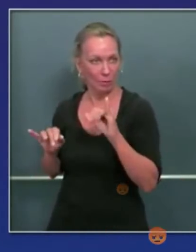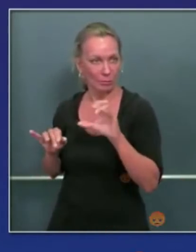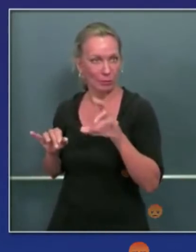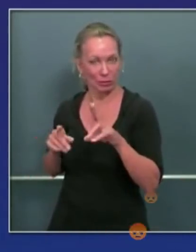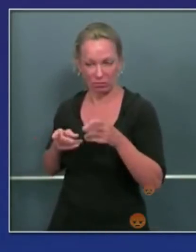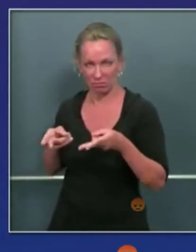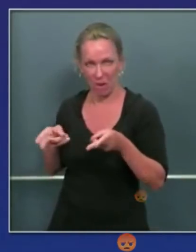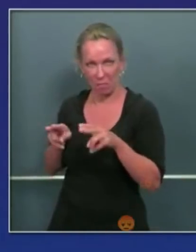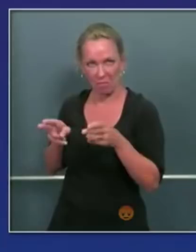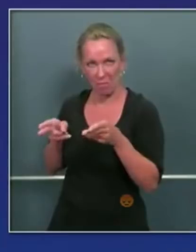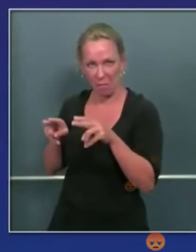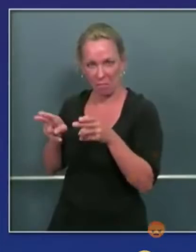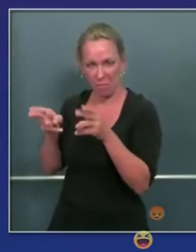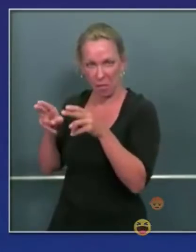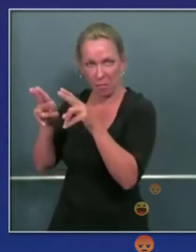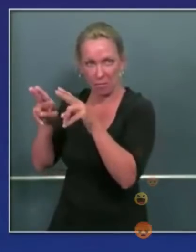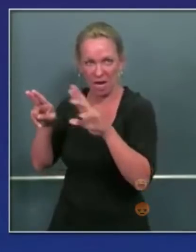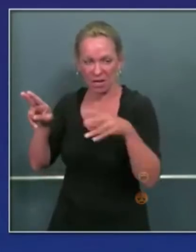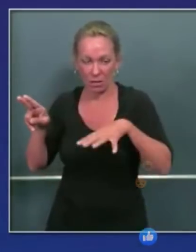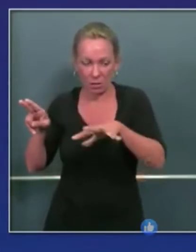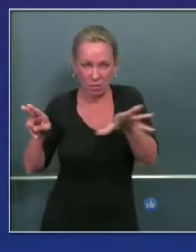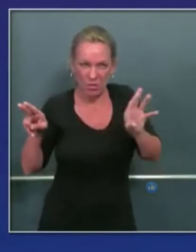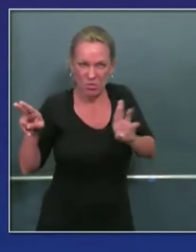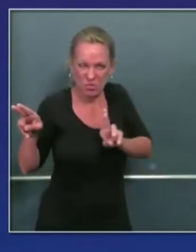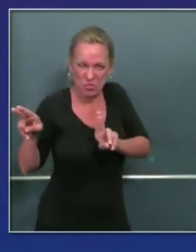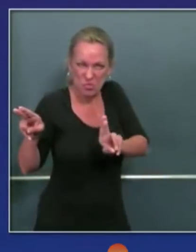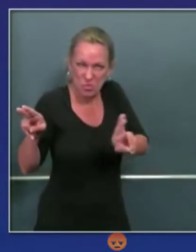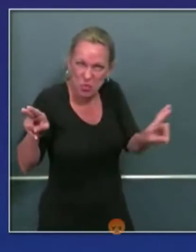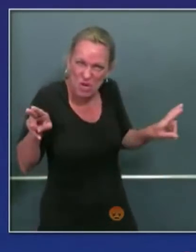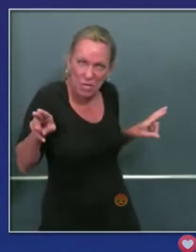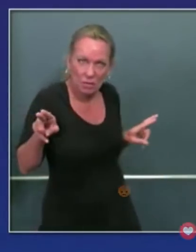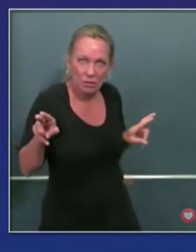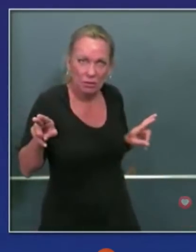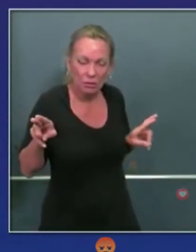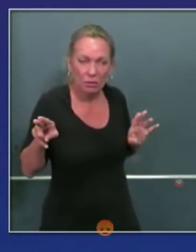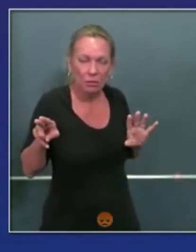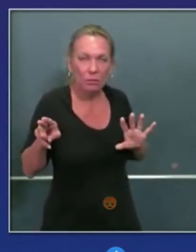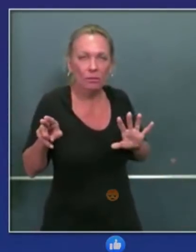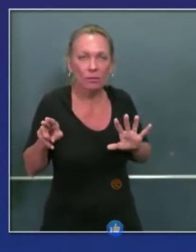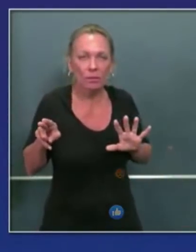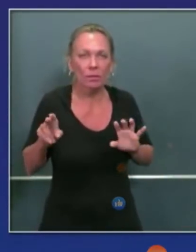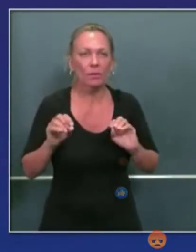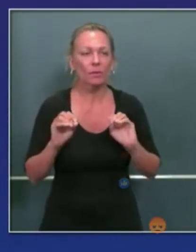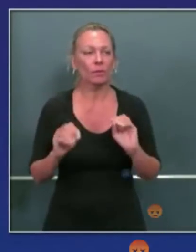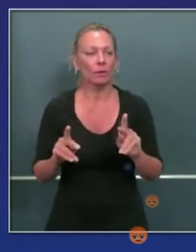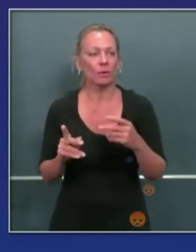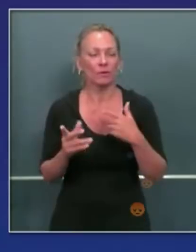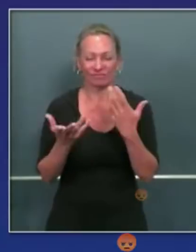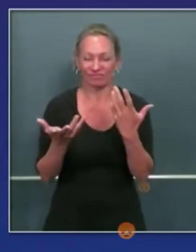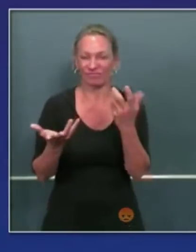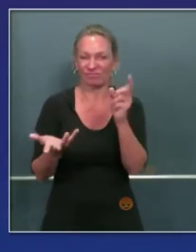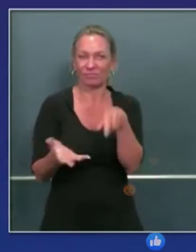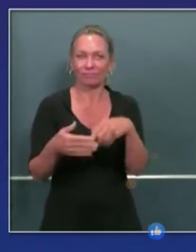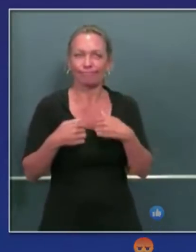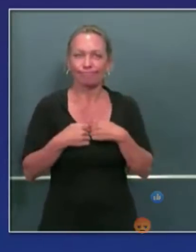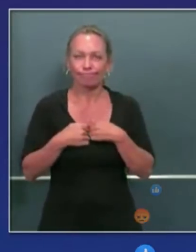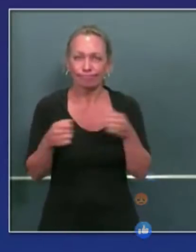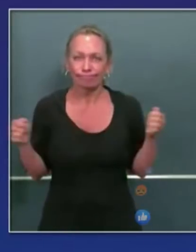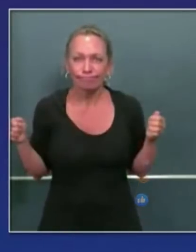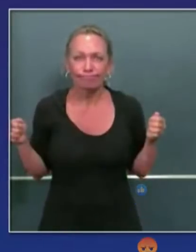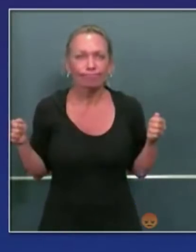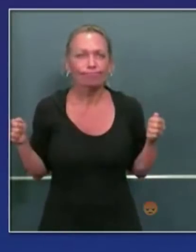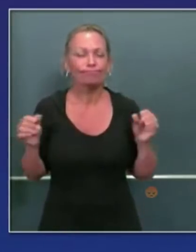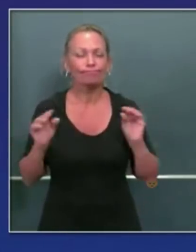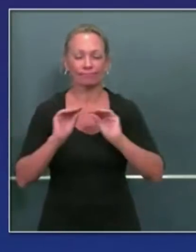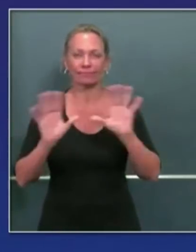kế hoạch của toàn quốc hoặc là của các tiểu bang thôi, tức là cần phải mở cửa ở 4 giai đoạn.